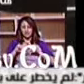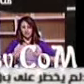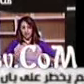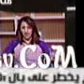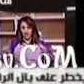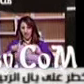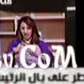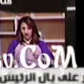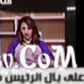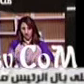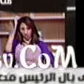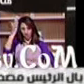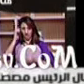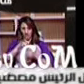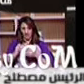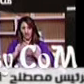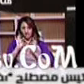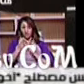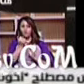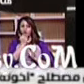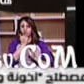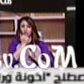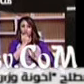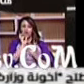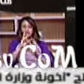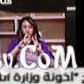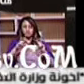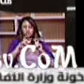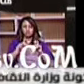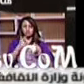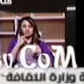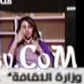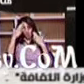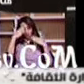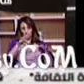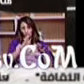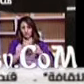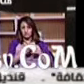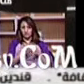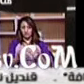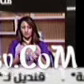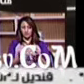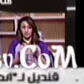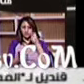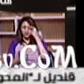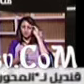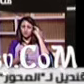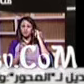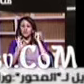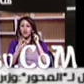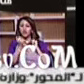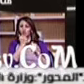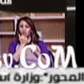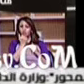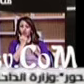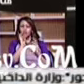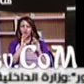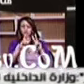ان المفوضيه الوطنيه للانتخابات دون غيرها يعني هي لوحدها بس اللي بتشرف على الانتخابات